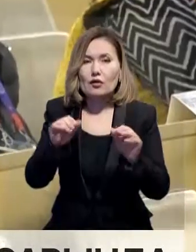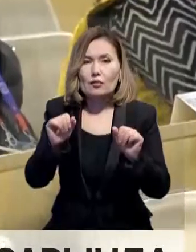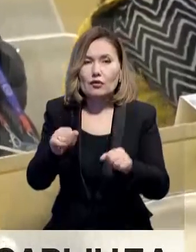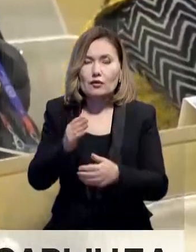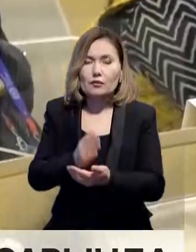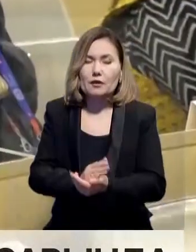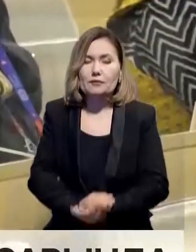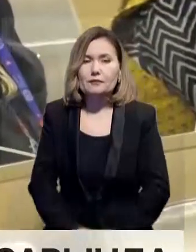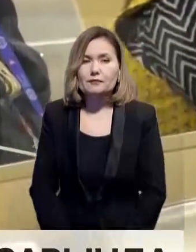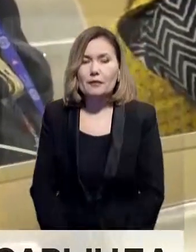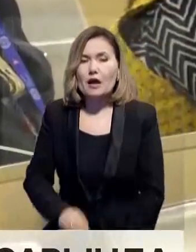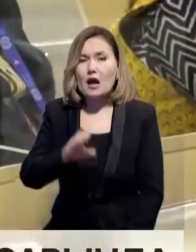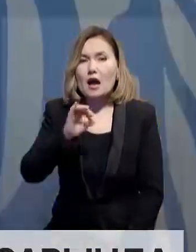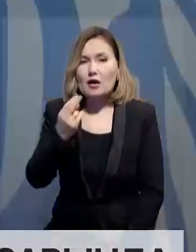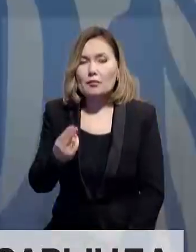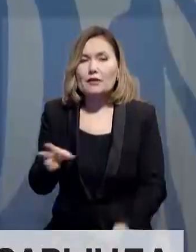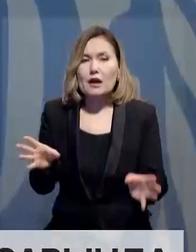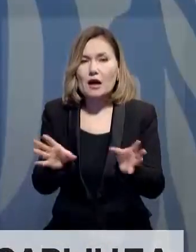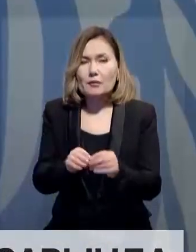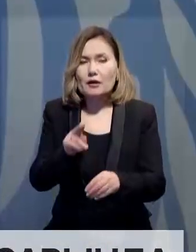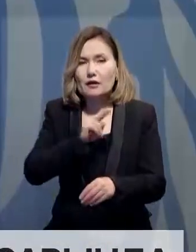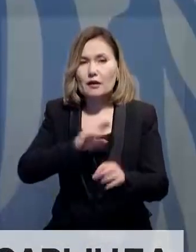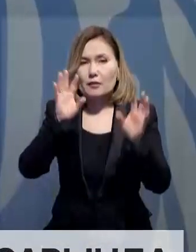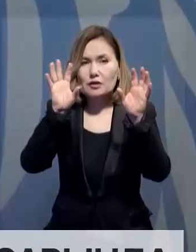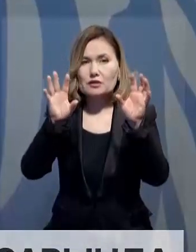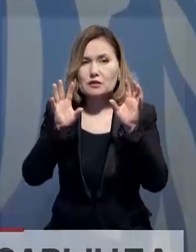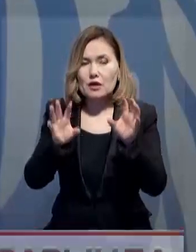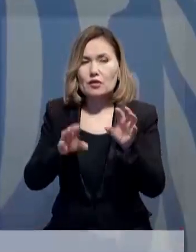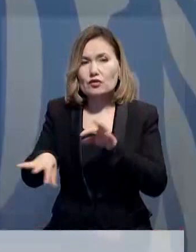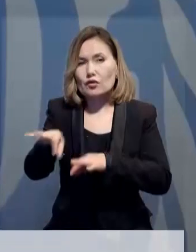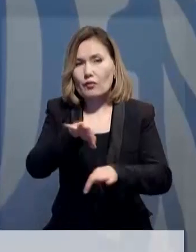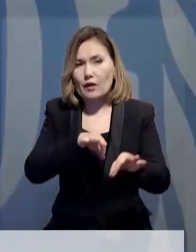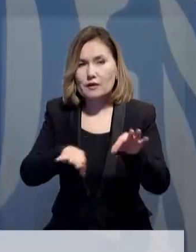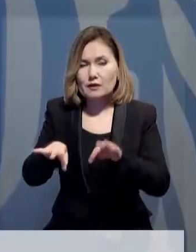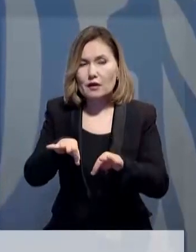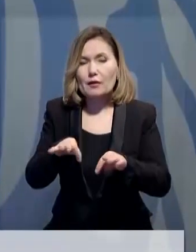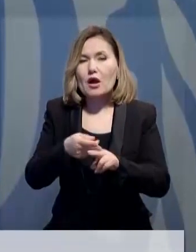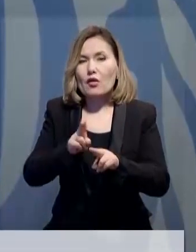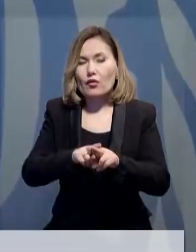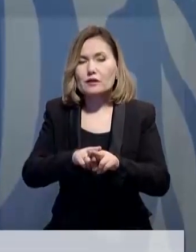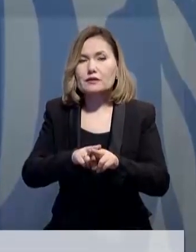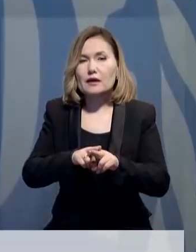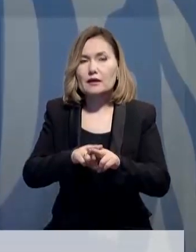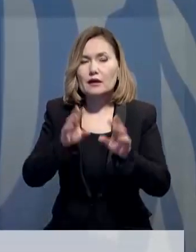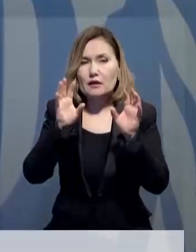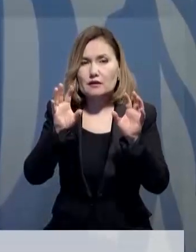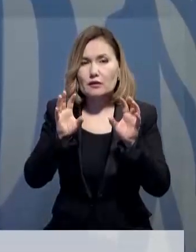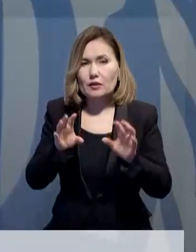береді. Әлеуметтік әріптестік заң жобасында, сол заң жобасы